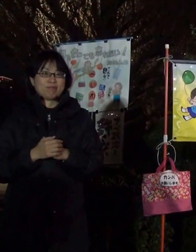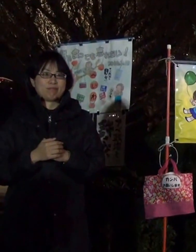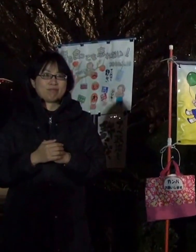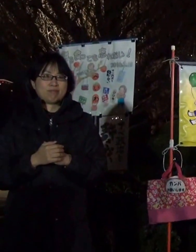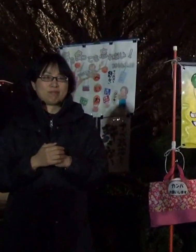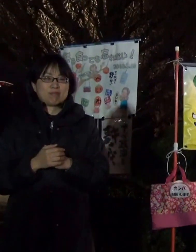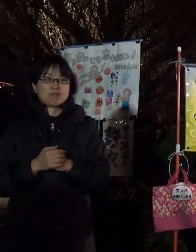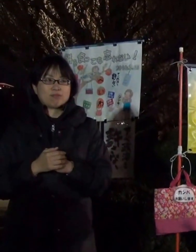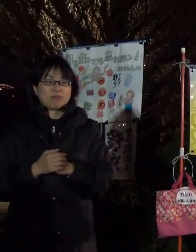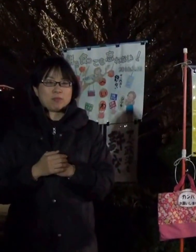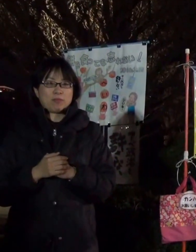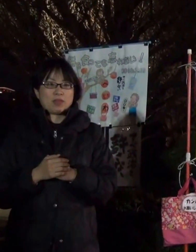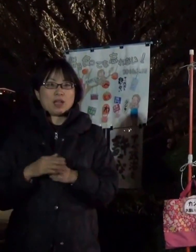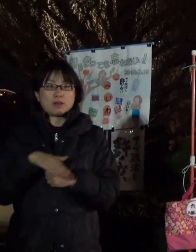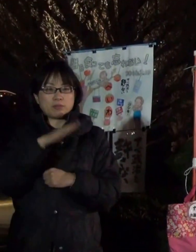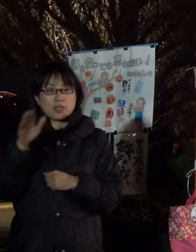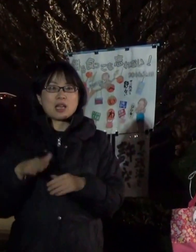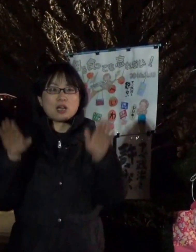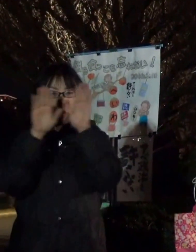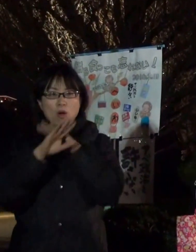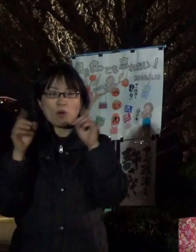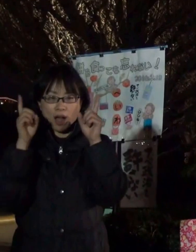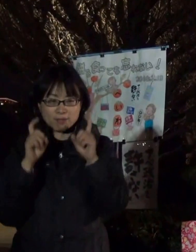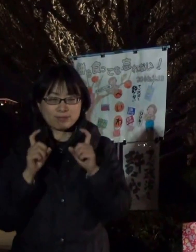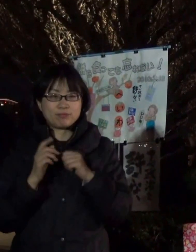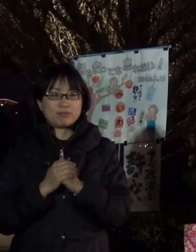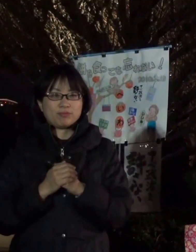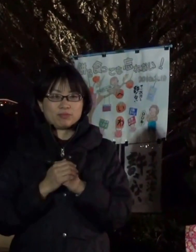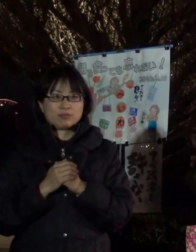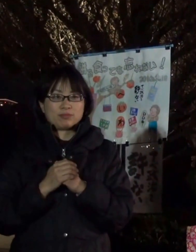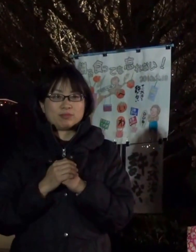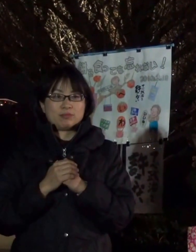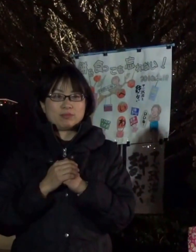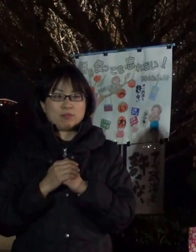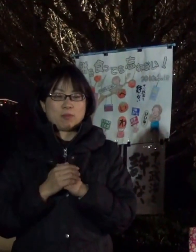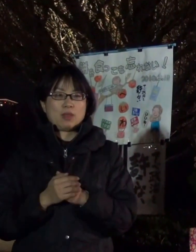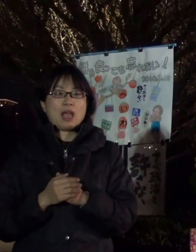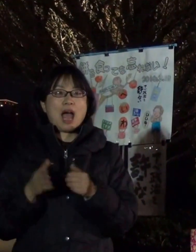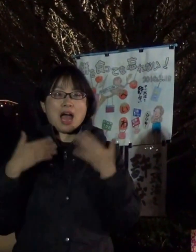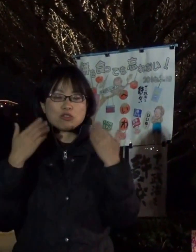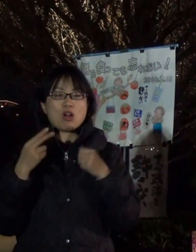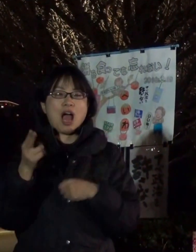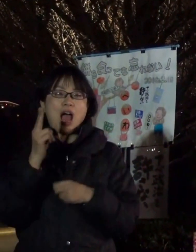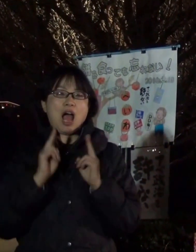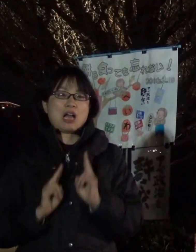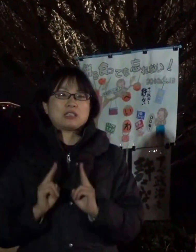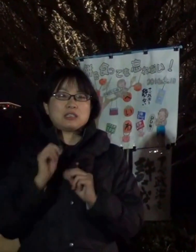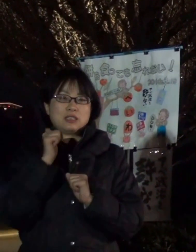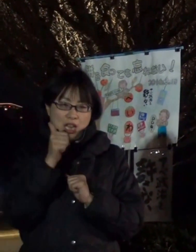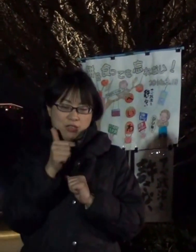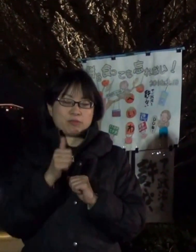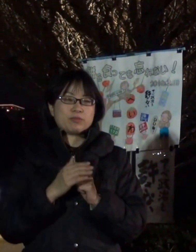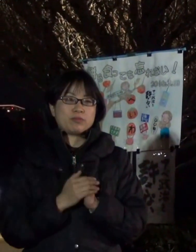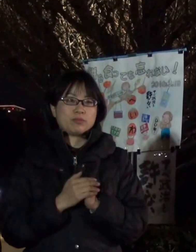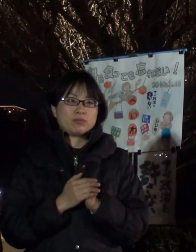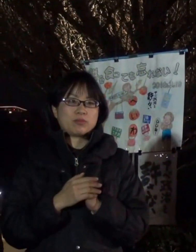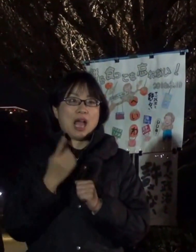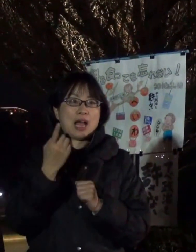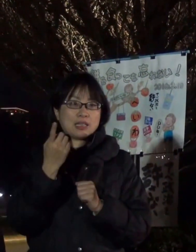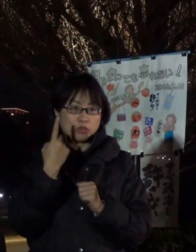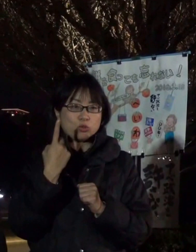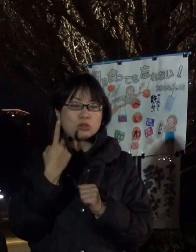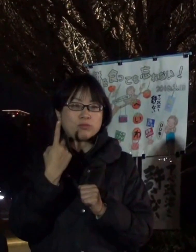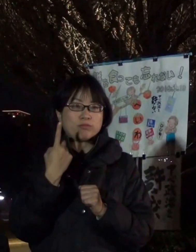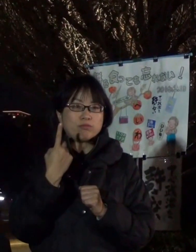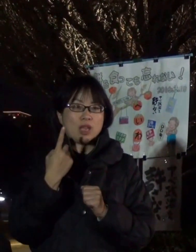ありがとうございます。皆さんこんばんは。関西から参りました春橋と申します。昨日時点の、